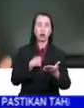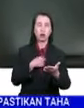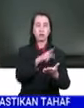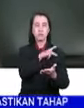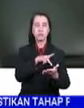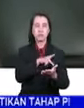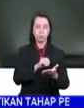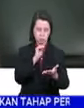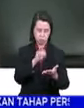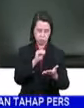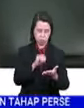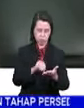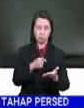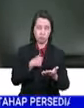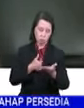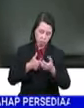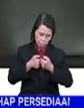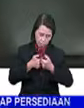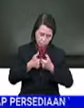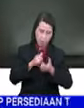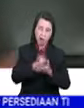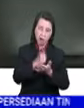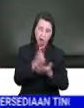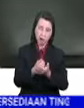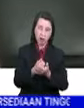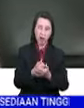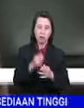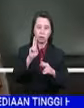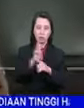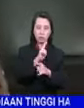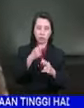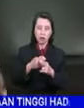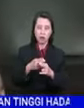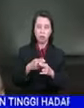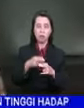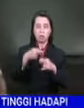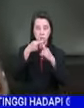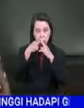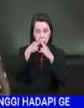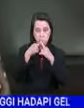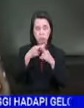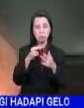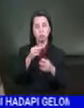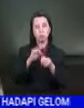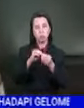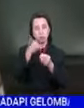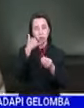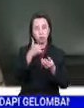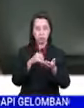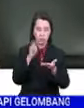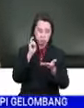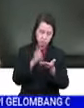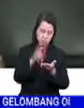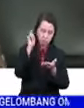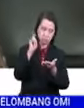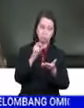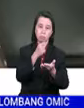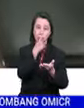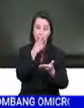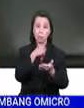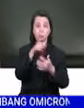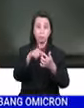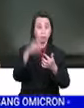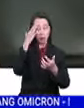maklumat peribadi berkaitan dengan akaun seperti username, password, nombor telefon dan sebagainya. Tekan link tu. Bila